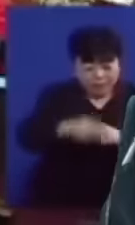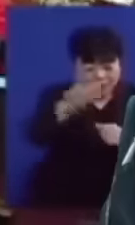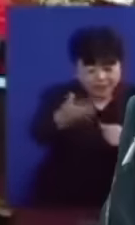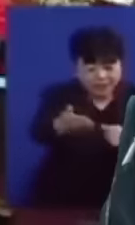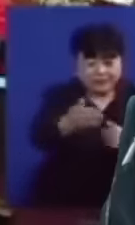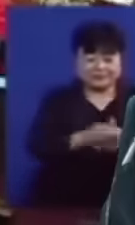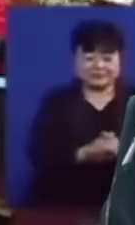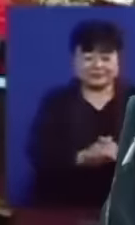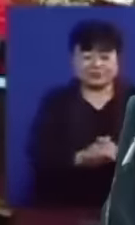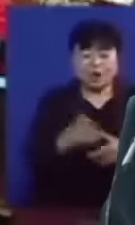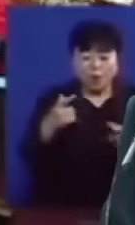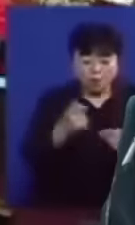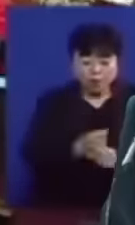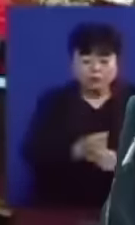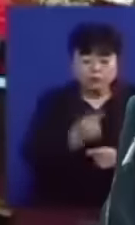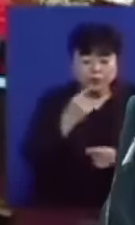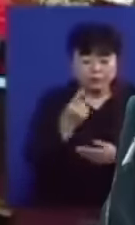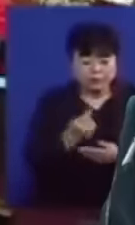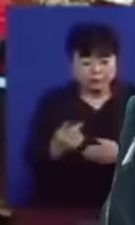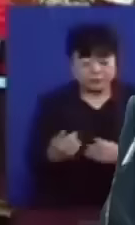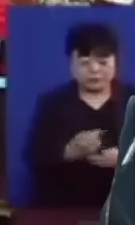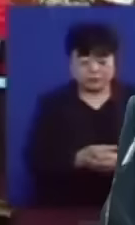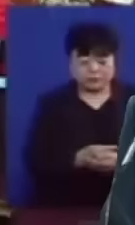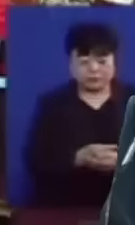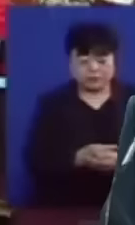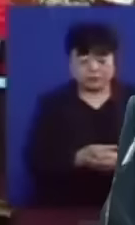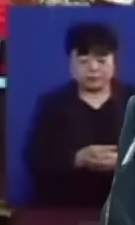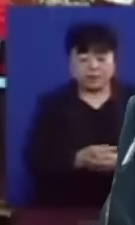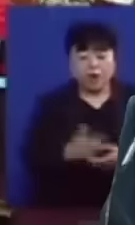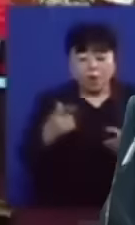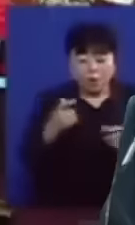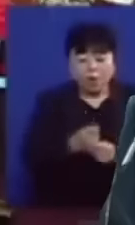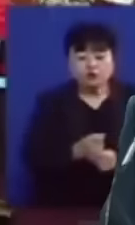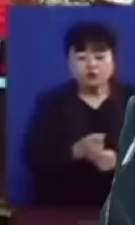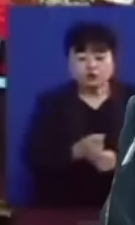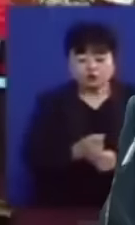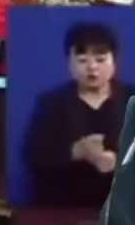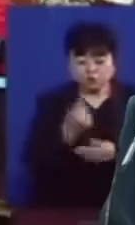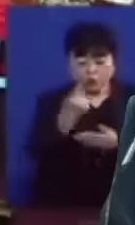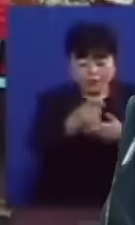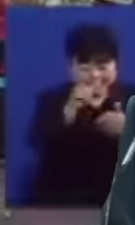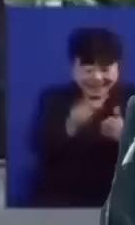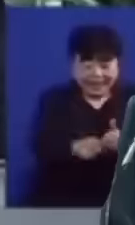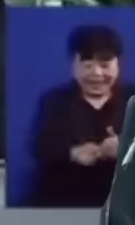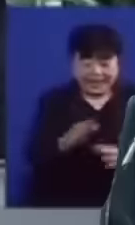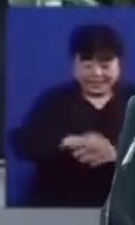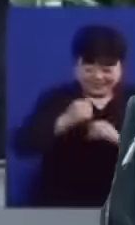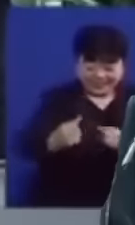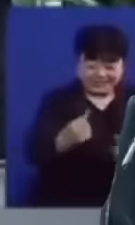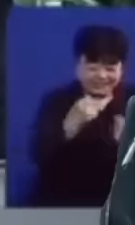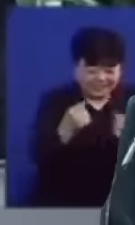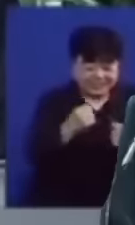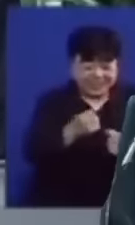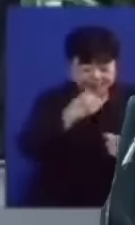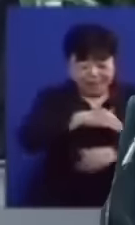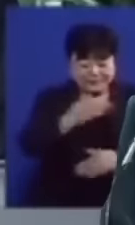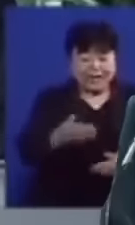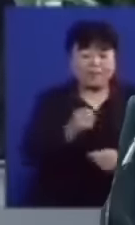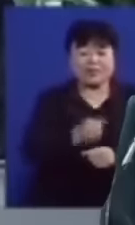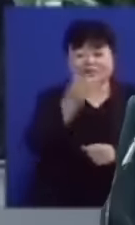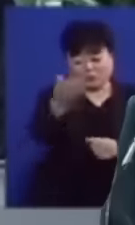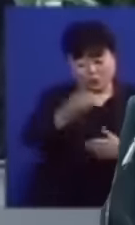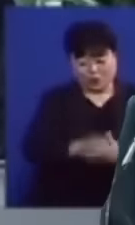멸망시키려고 할 때 원수만 오는 것이 아닙니다. 원수가 오면 원수를 대적해서 이길 수 있도록 힘을 얻게 밥상 차려주신다는